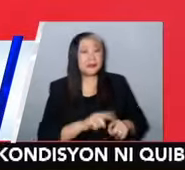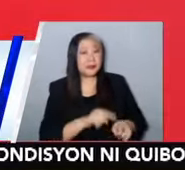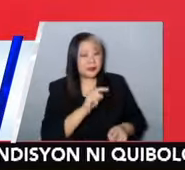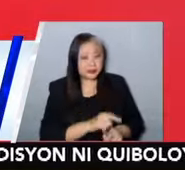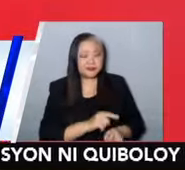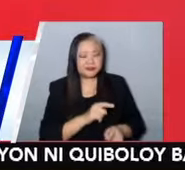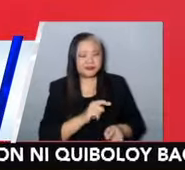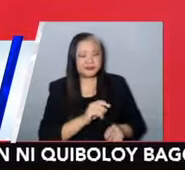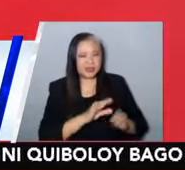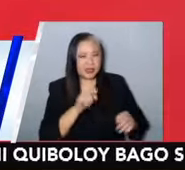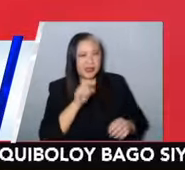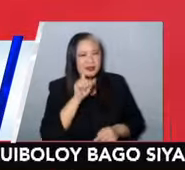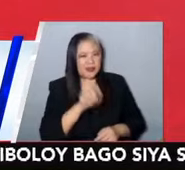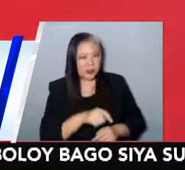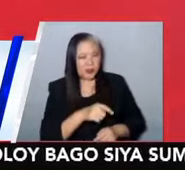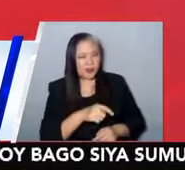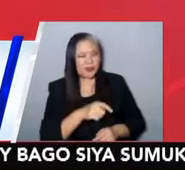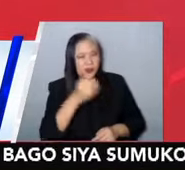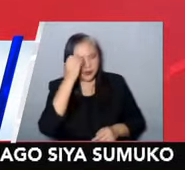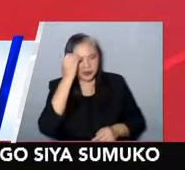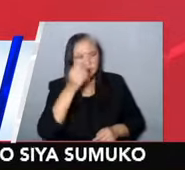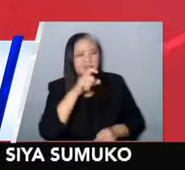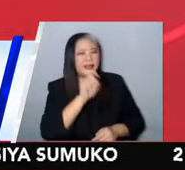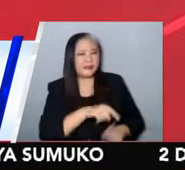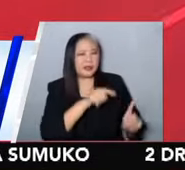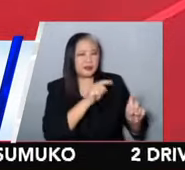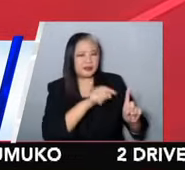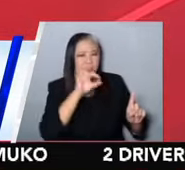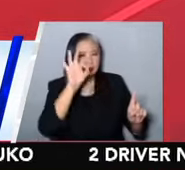Pastor Kibuloy lumutang at harapin ang kanyang mga kaso.